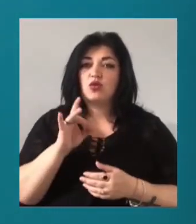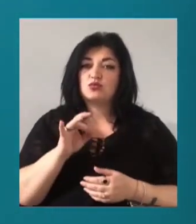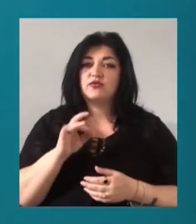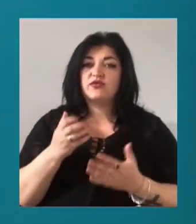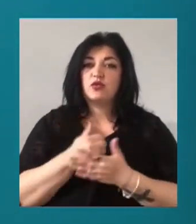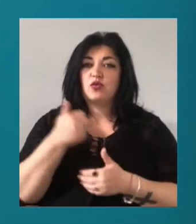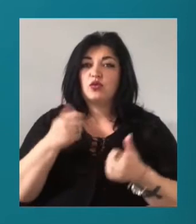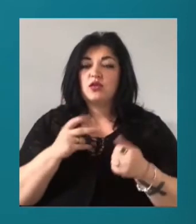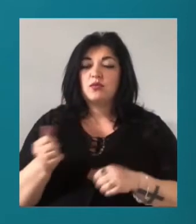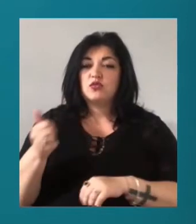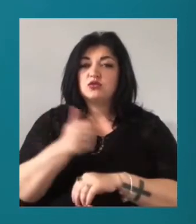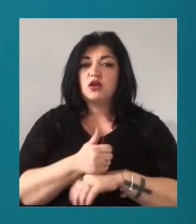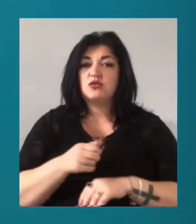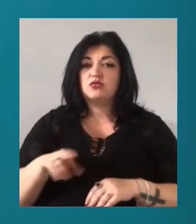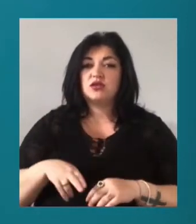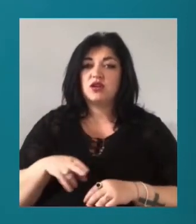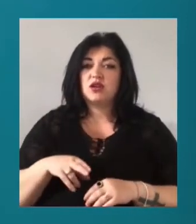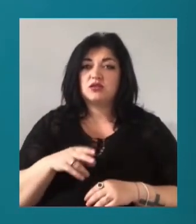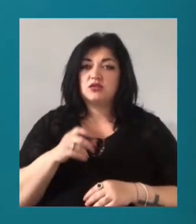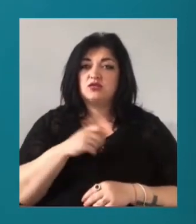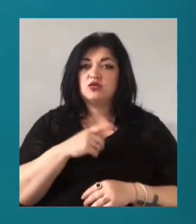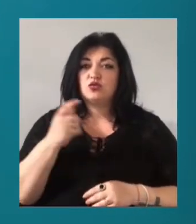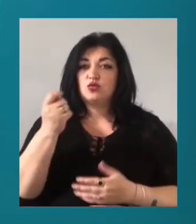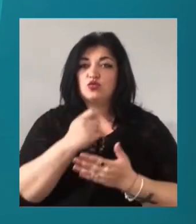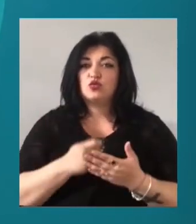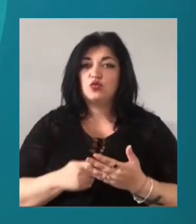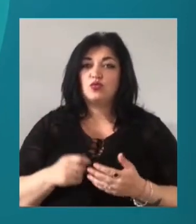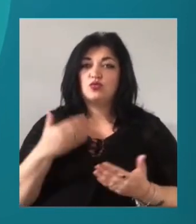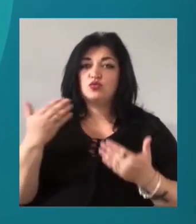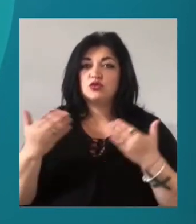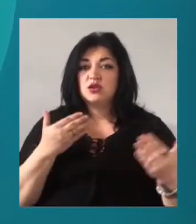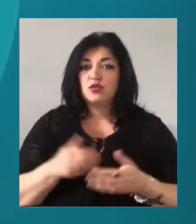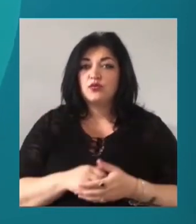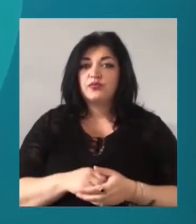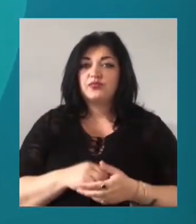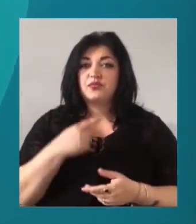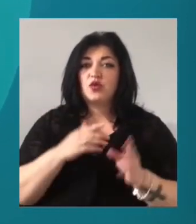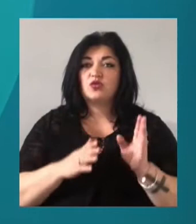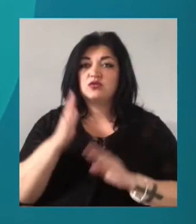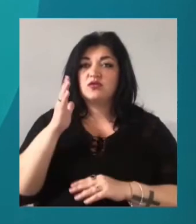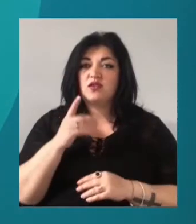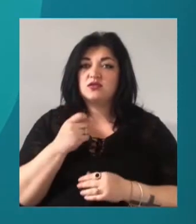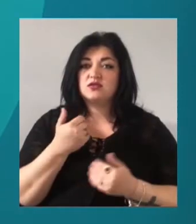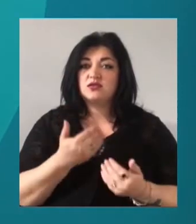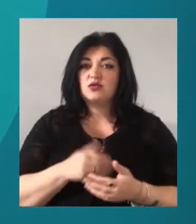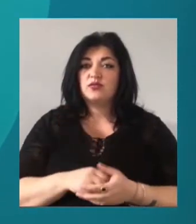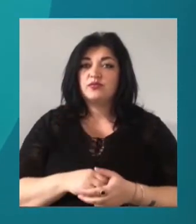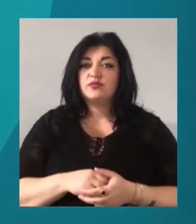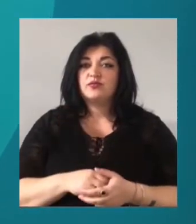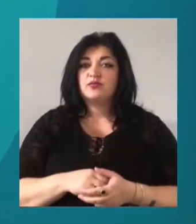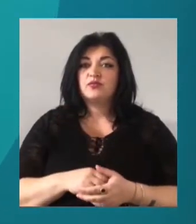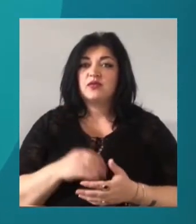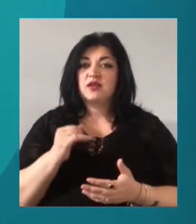директора Одеського художнього музею. Однак депутати облради не проголосували за його кандидатуру. Тоді, 19 березня, екс-голова